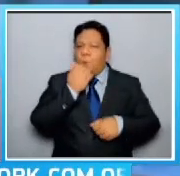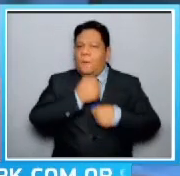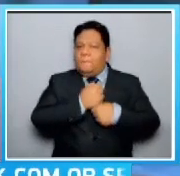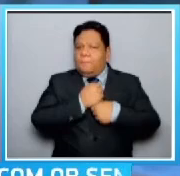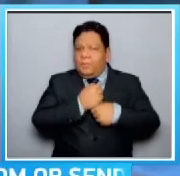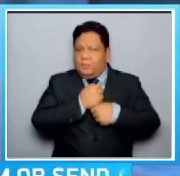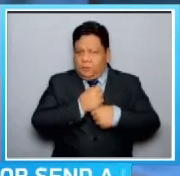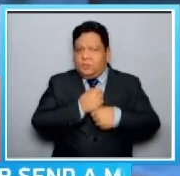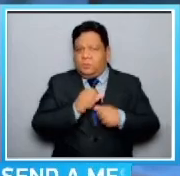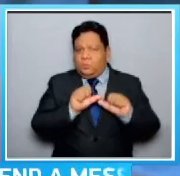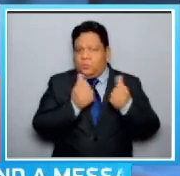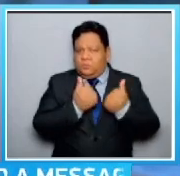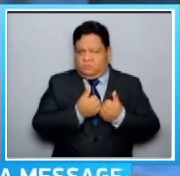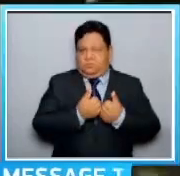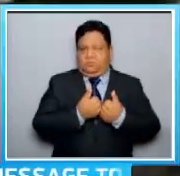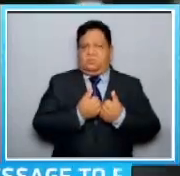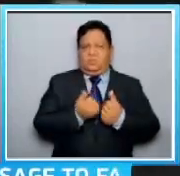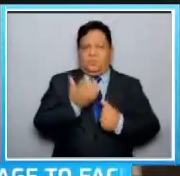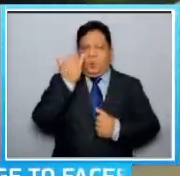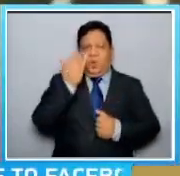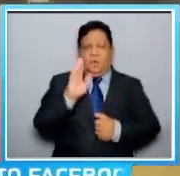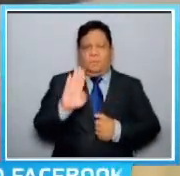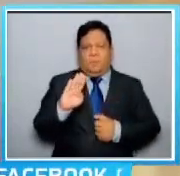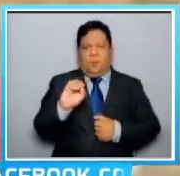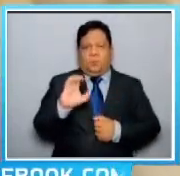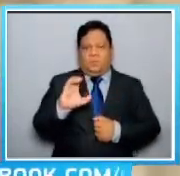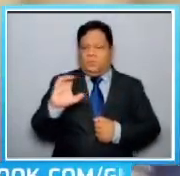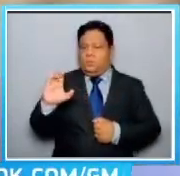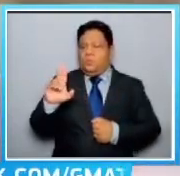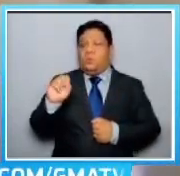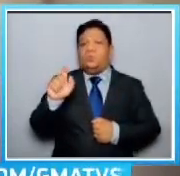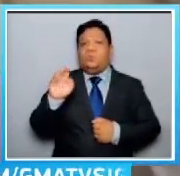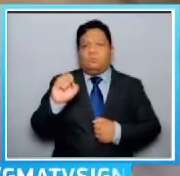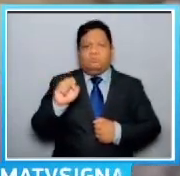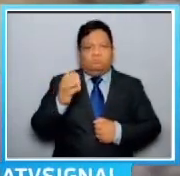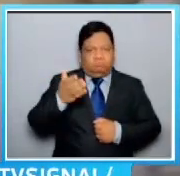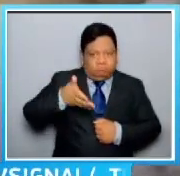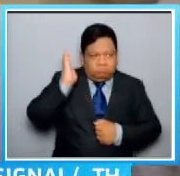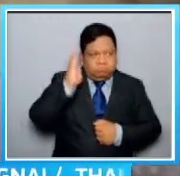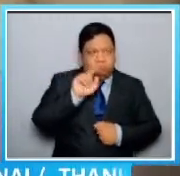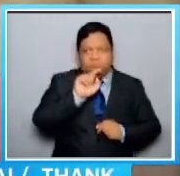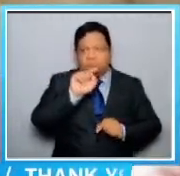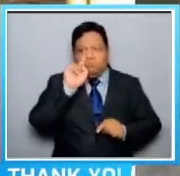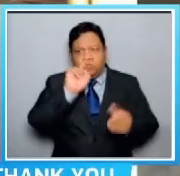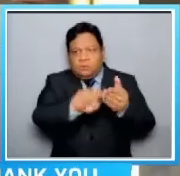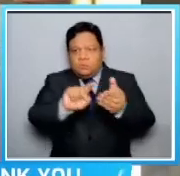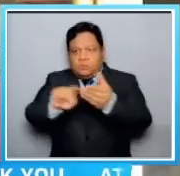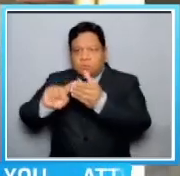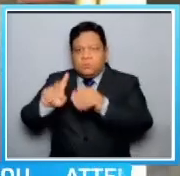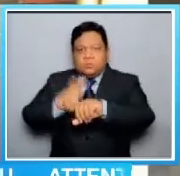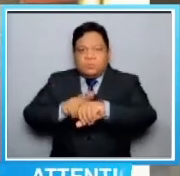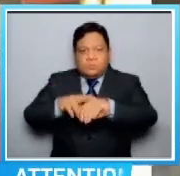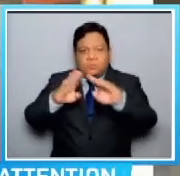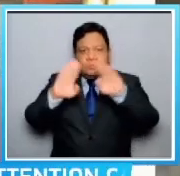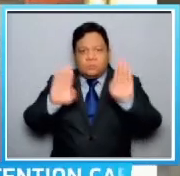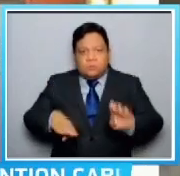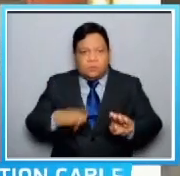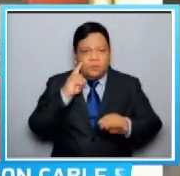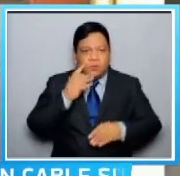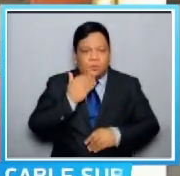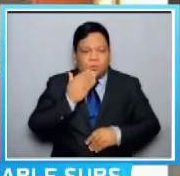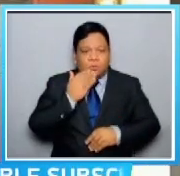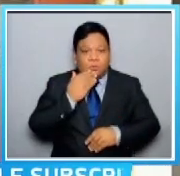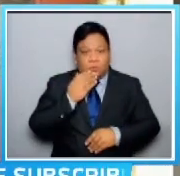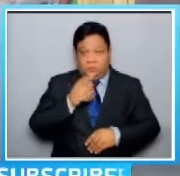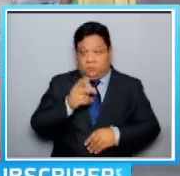of Customs sa mga bodega ng asukal. Sa Bukidnon daw kasi halimbawa, tila napakarami raw nang nakitang 440,000 bags ng